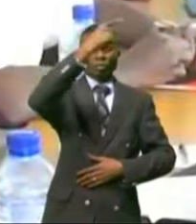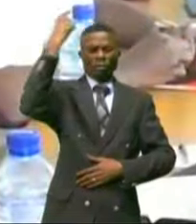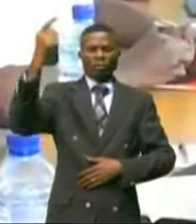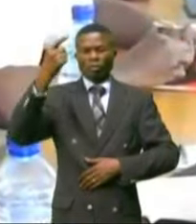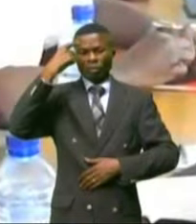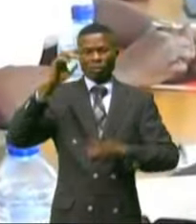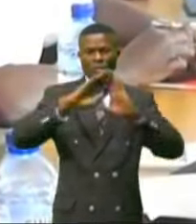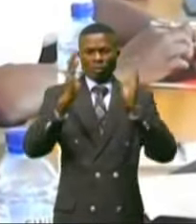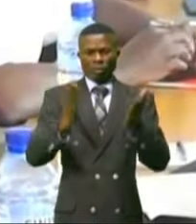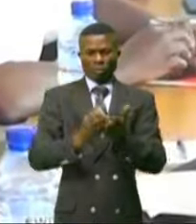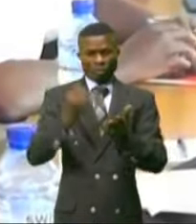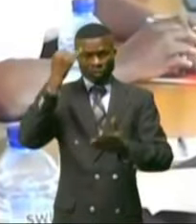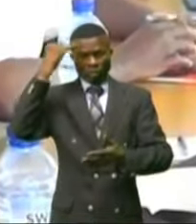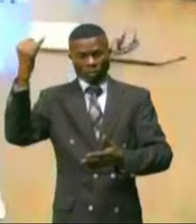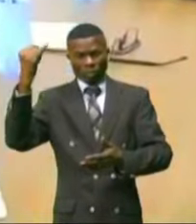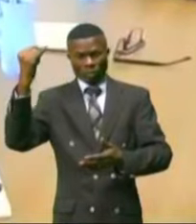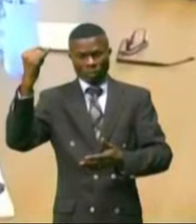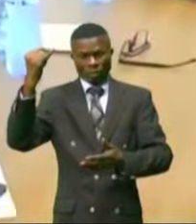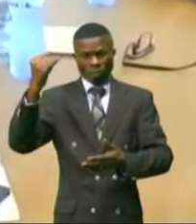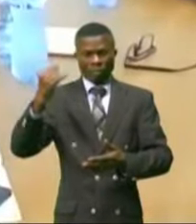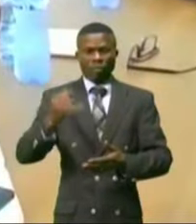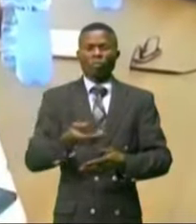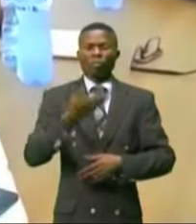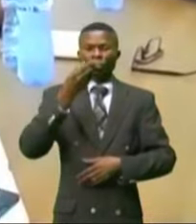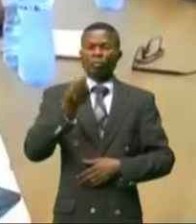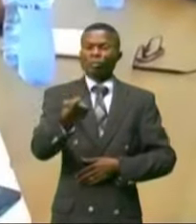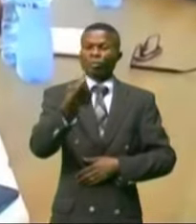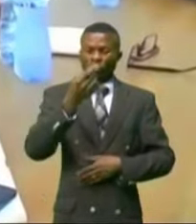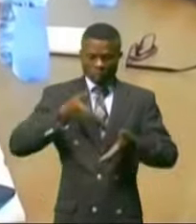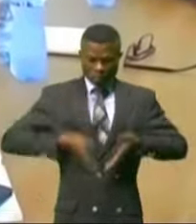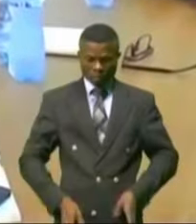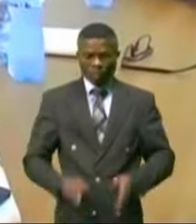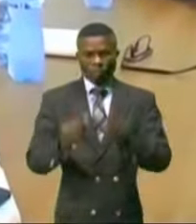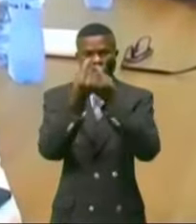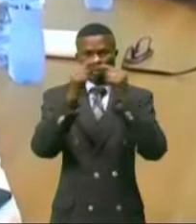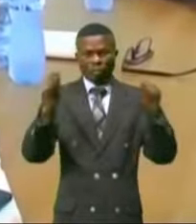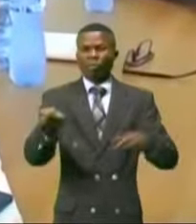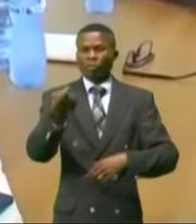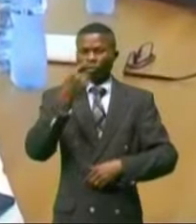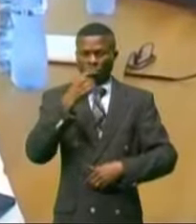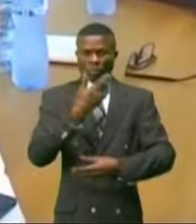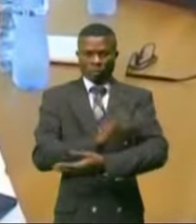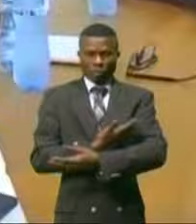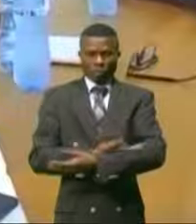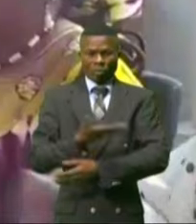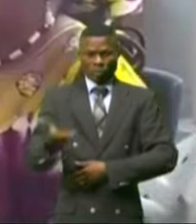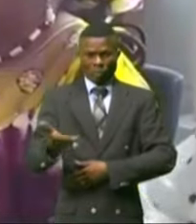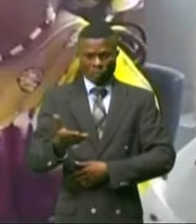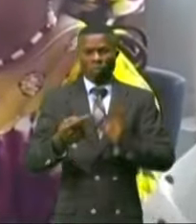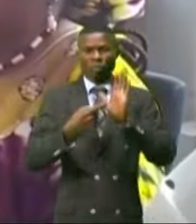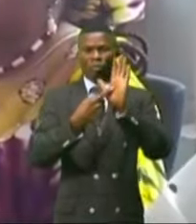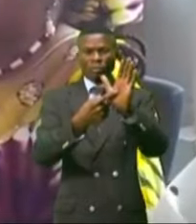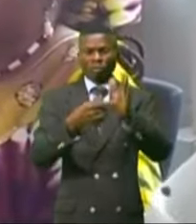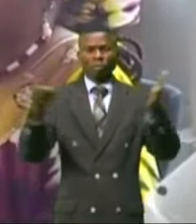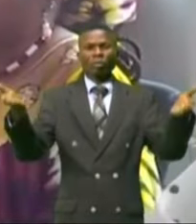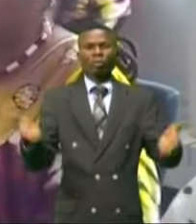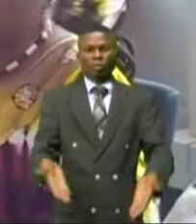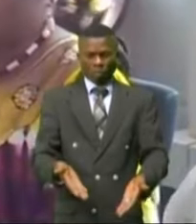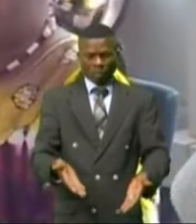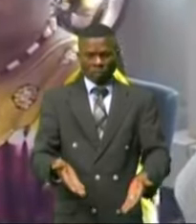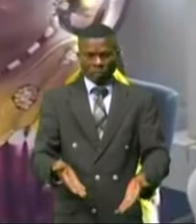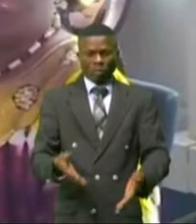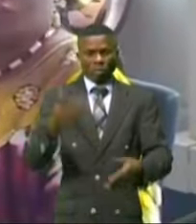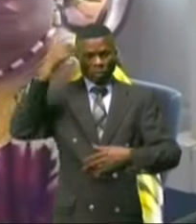tous dans son volet de la gratuité de la maternité et des soins aux nouveau-nés, c'est ce qui justifie la présence